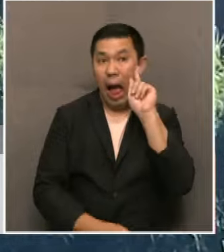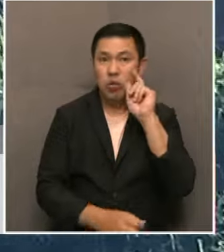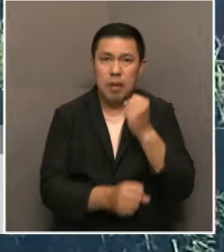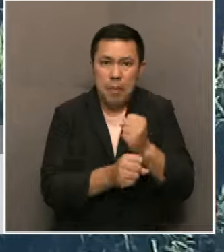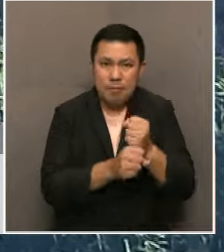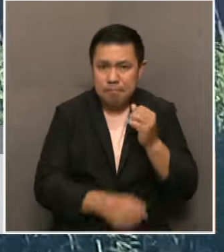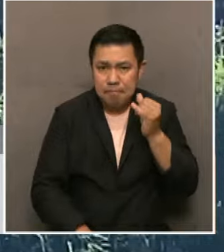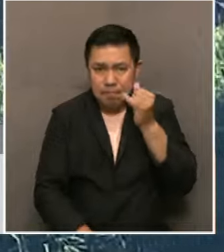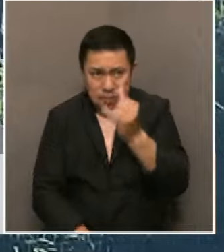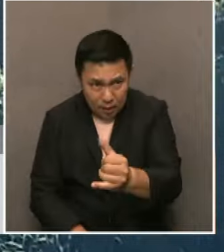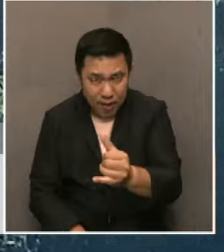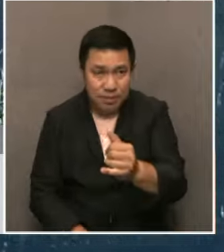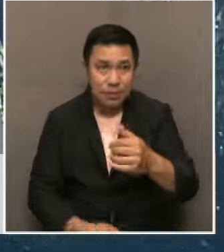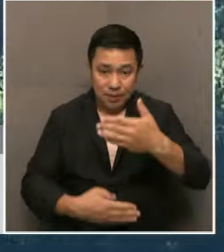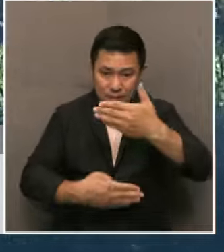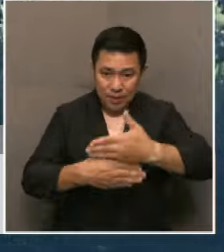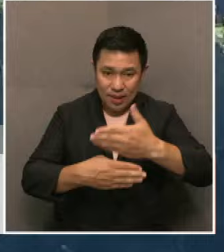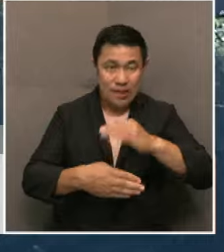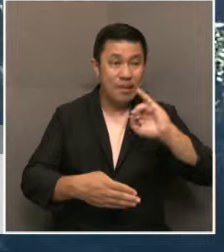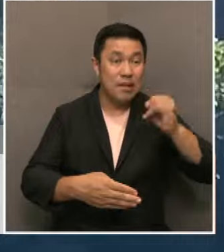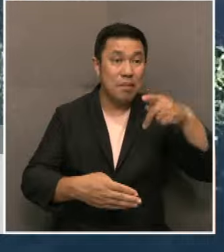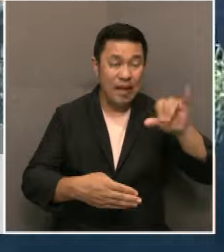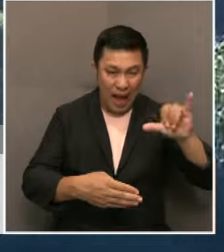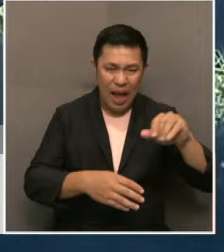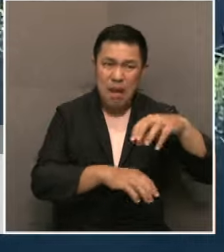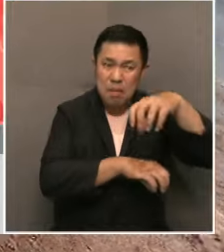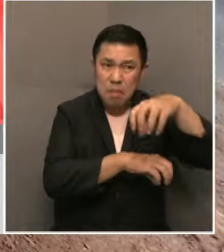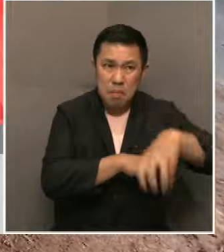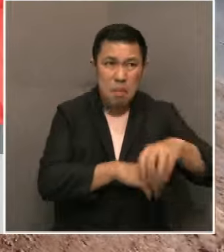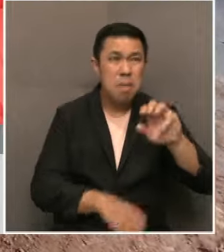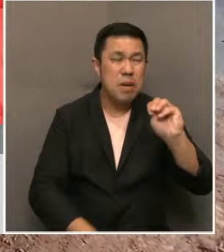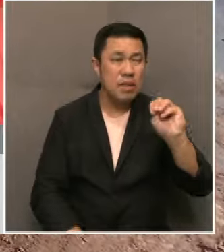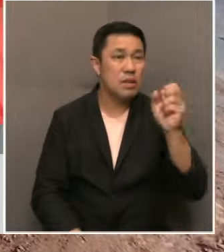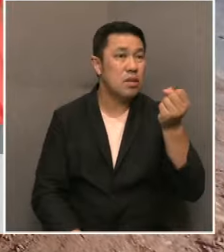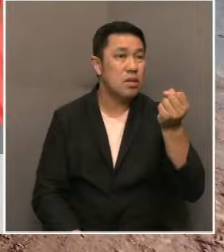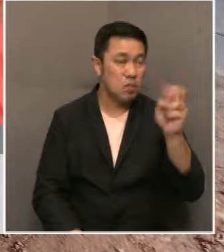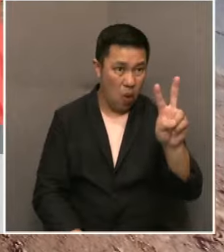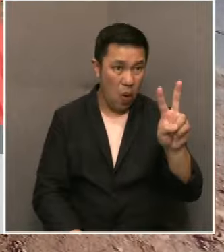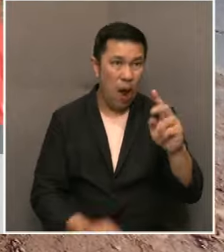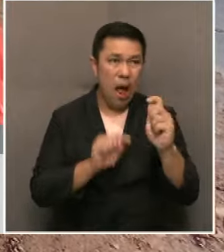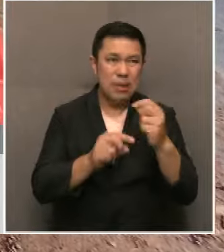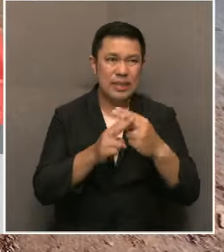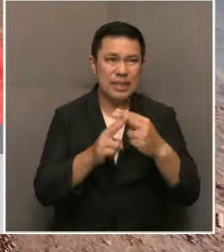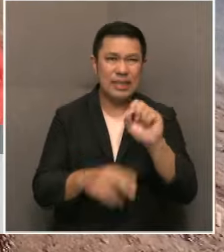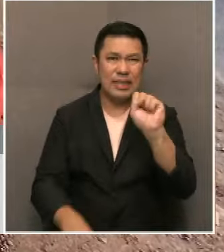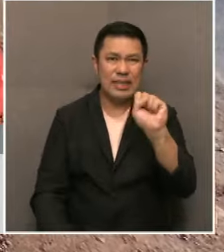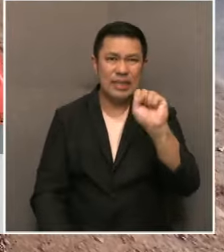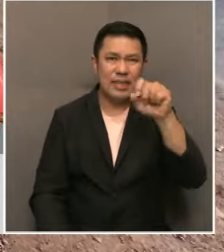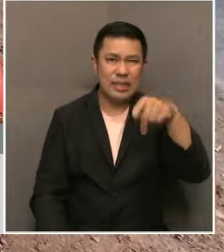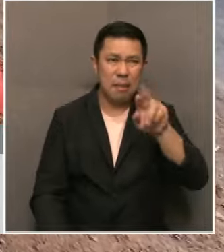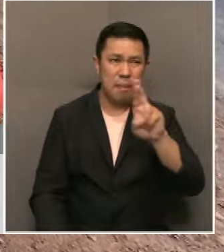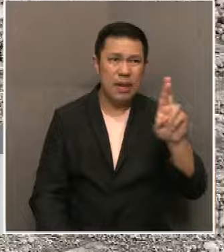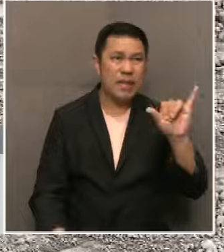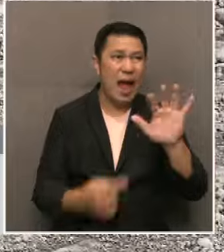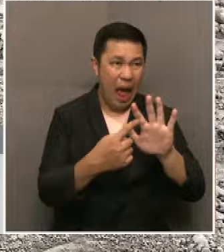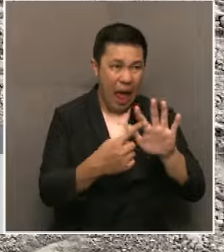งพื้นที่ท้ายเขื่อนเจ้าพระยาที่หมู่12ตำบลตลุกอำเภอสัพพยาที่ประสบปัญหาคันดินถนนคันคล